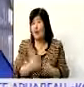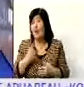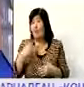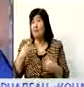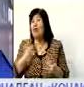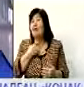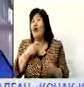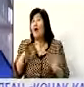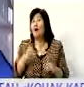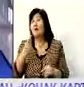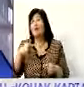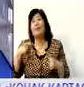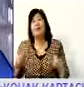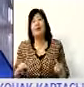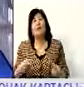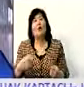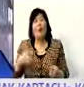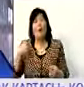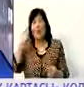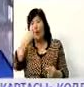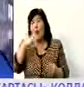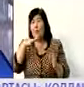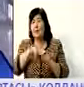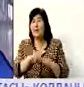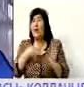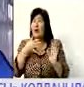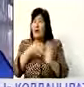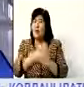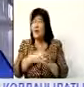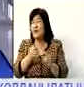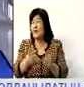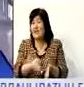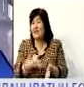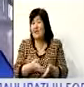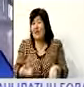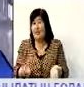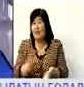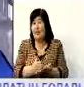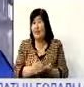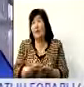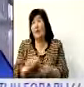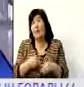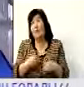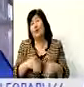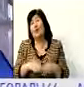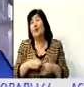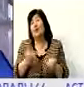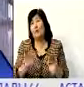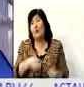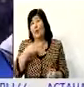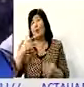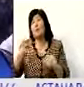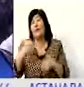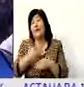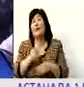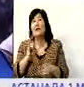дауыс жақсы, екінші жағынан осының бір жағынан образға ену мәселесі, сахнаны меңгеру, игеру мәселесі жетпей жатыр да. Бұл енді көбірек сахнаға шыға беру